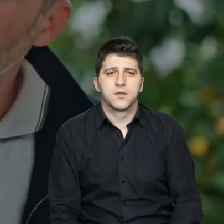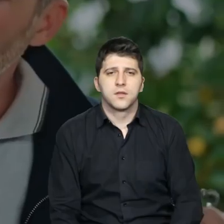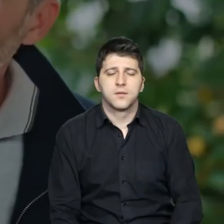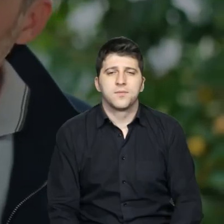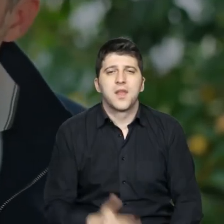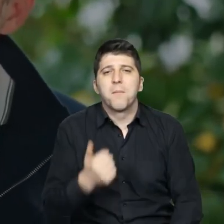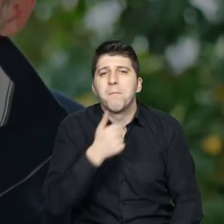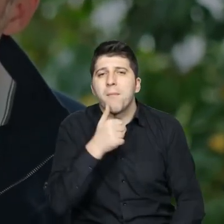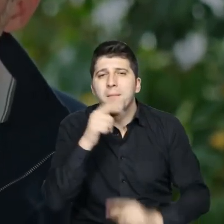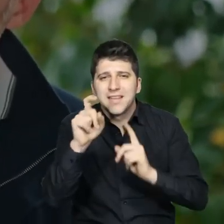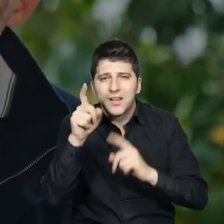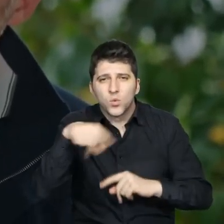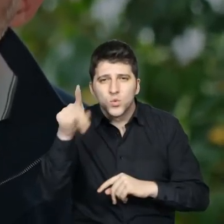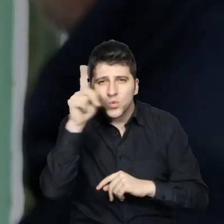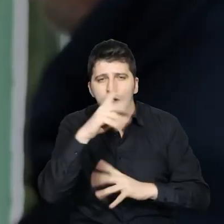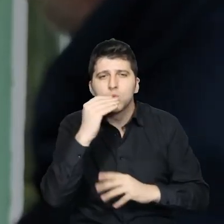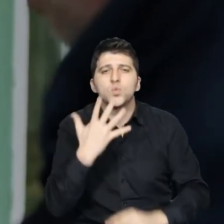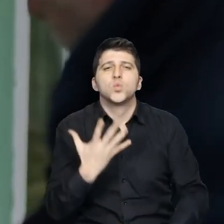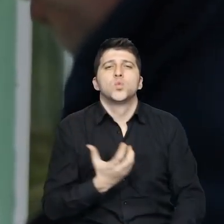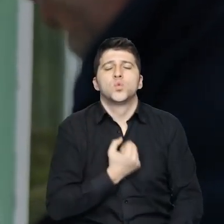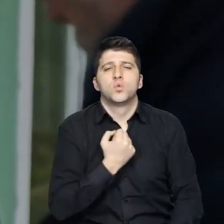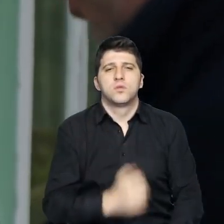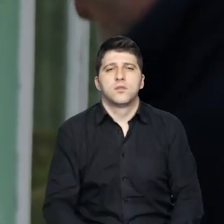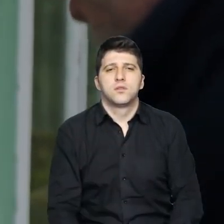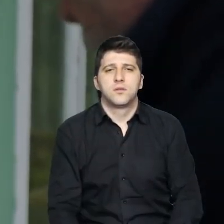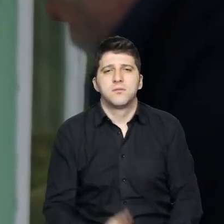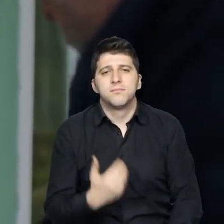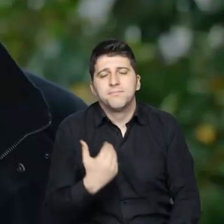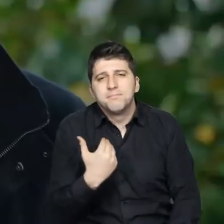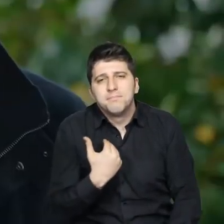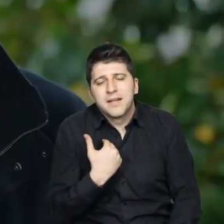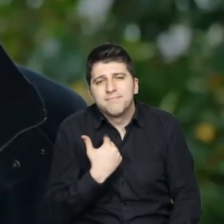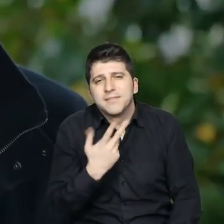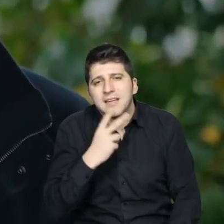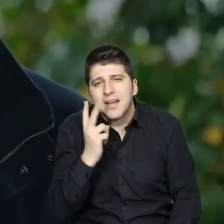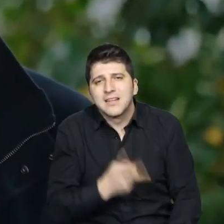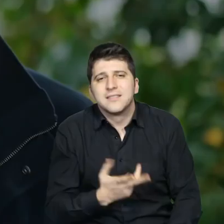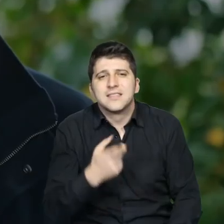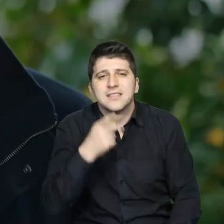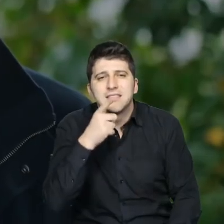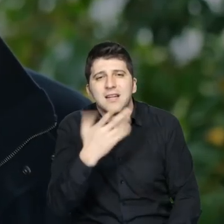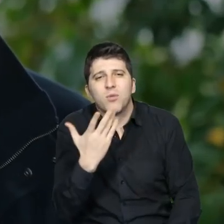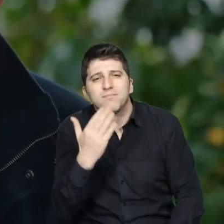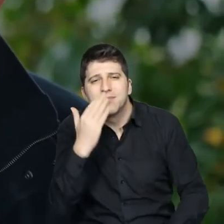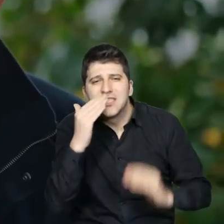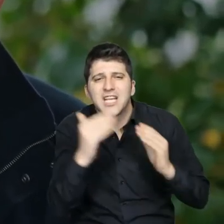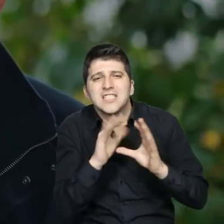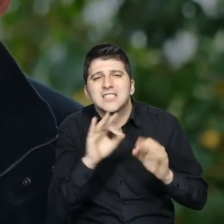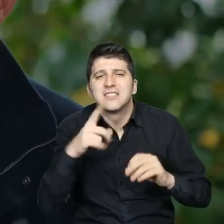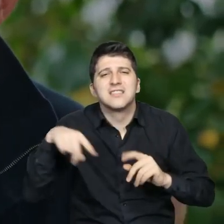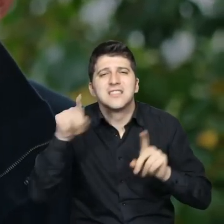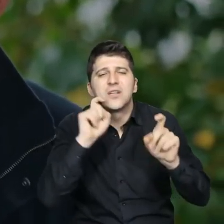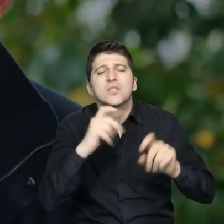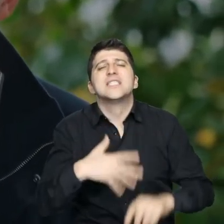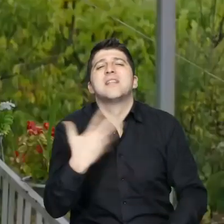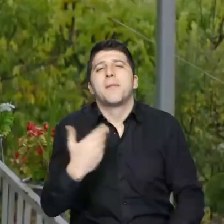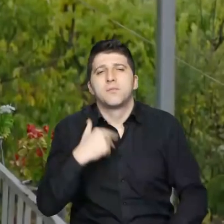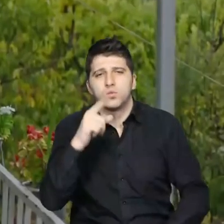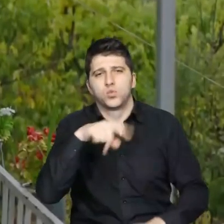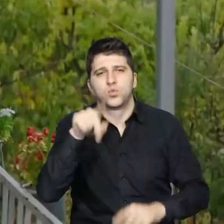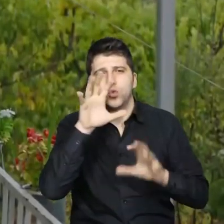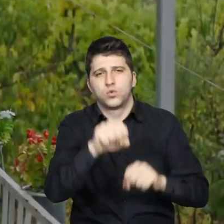Ya babam dedikodulardan dolayı çok üzüldü. Ben de ne bileyim... Senin adını böyle yakışıksız şeylerle anılsın istemedim. Buraya